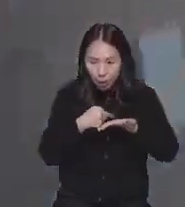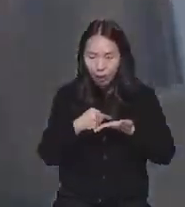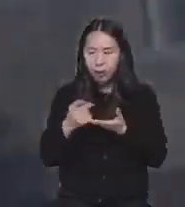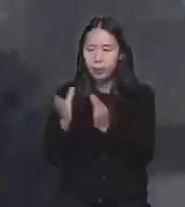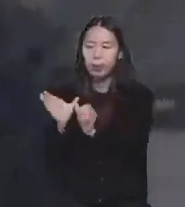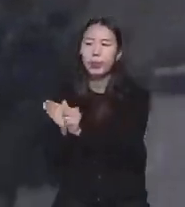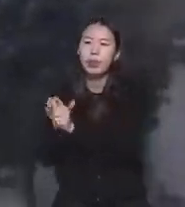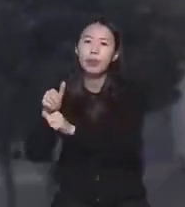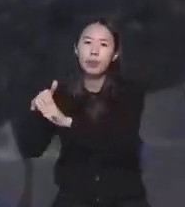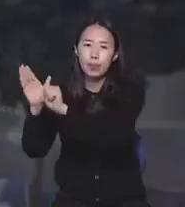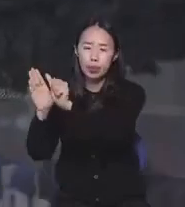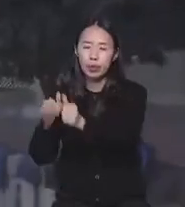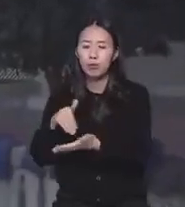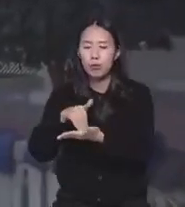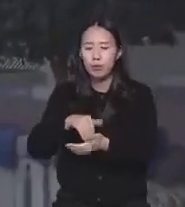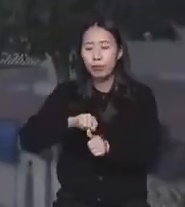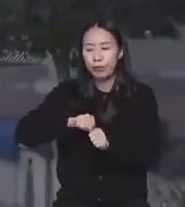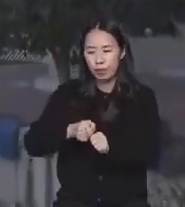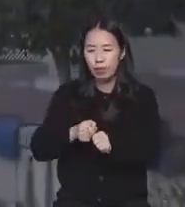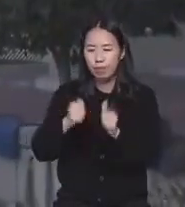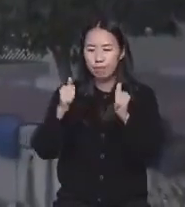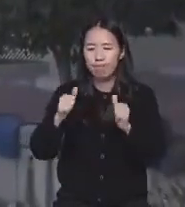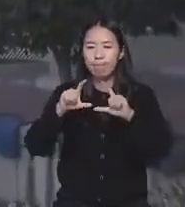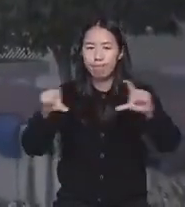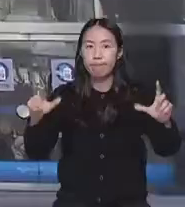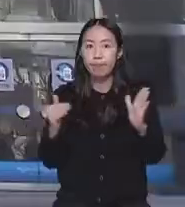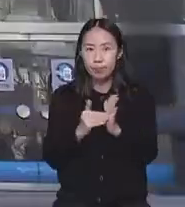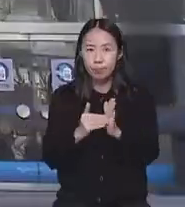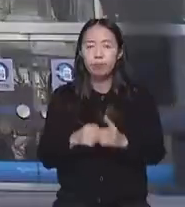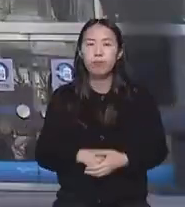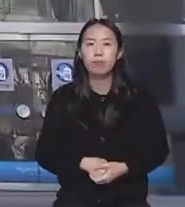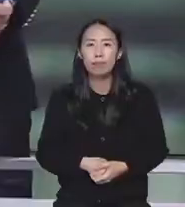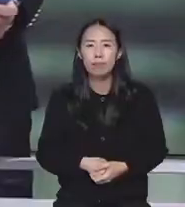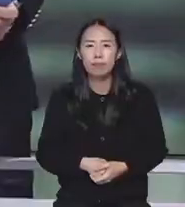성비위인 만큼 중징계를 결정했다고 밝혔습니다.